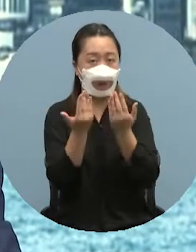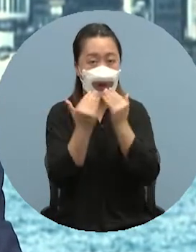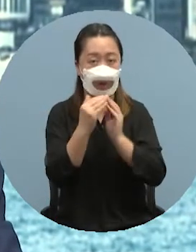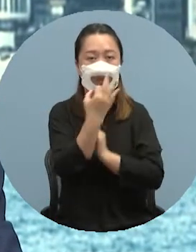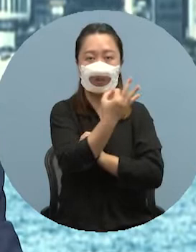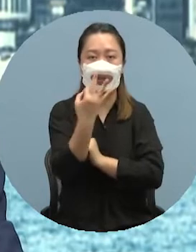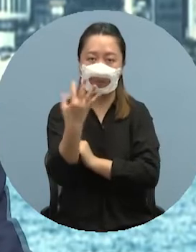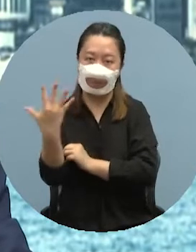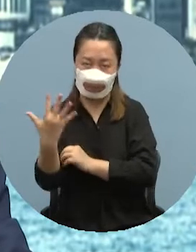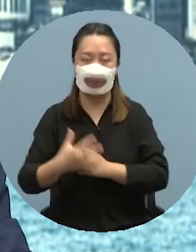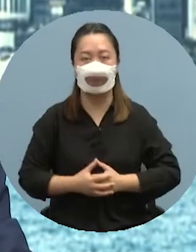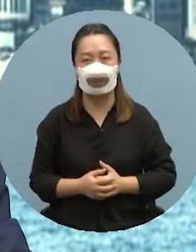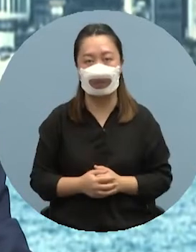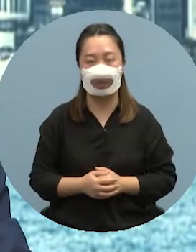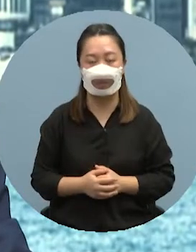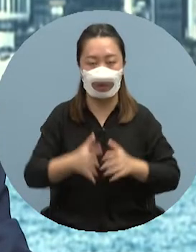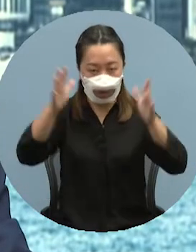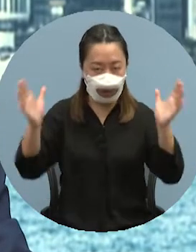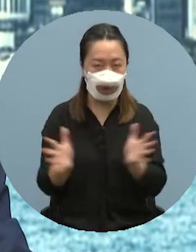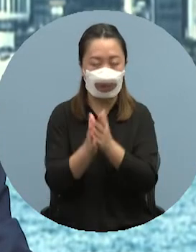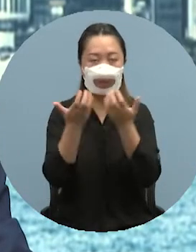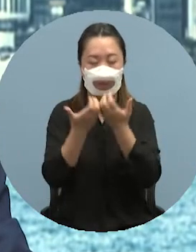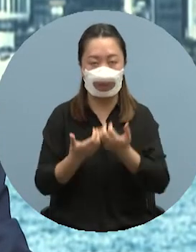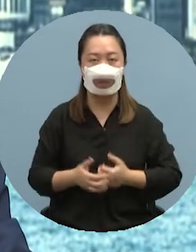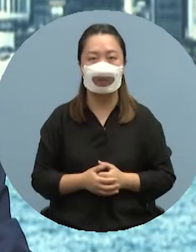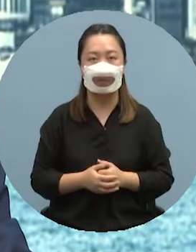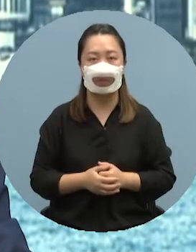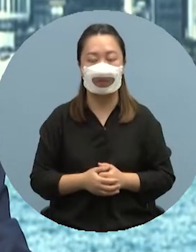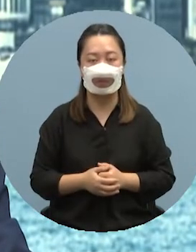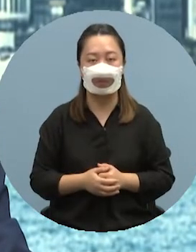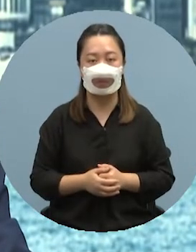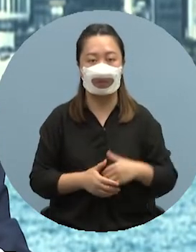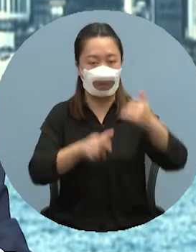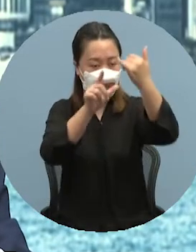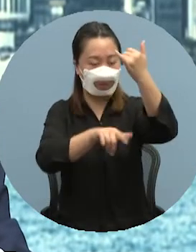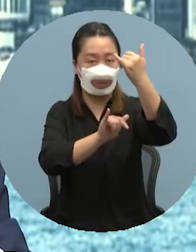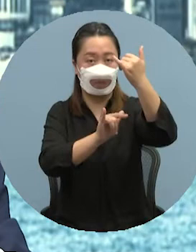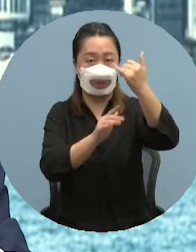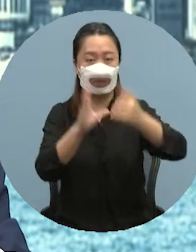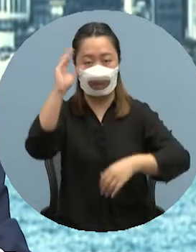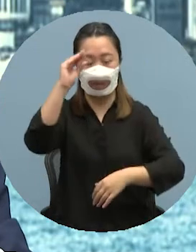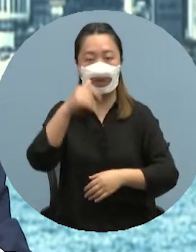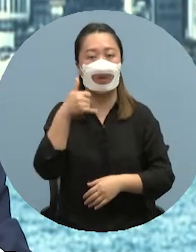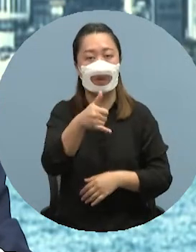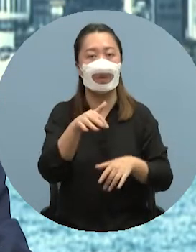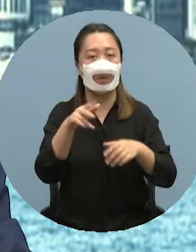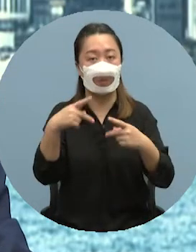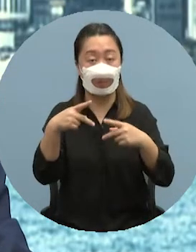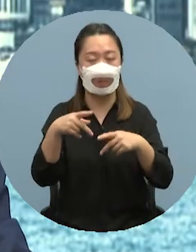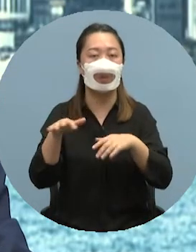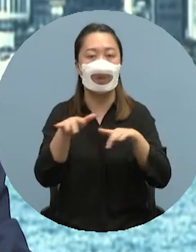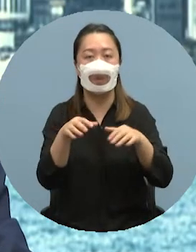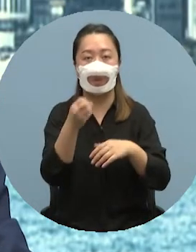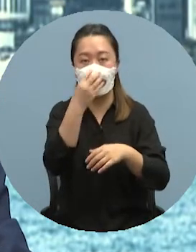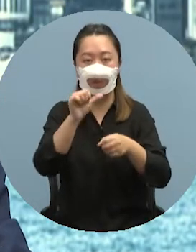335間學校的，累計到目前為止在6月16日晚上光顧的海港的食客共